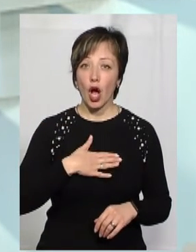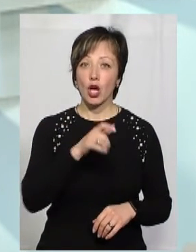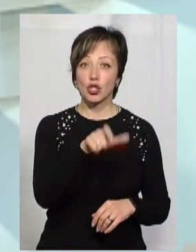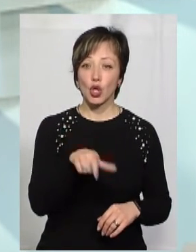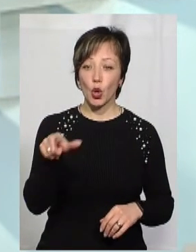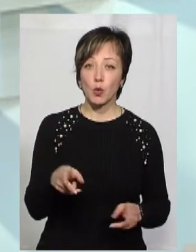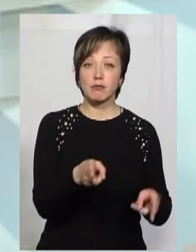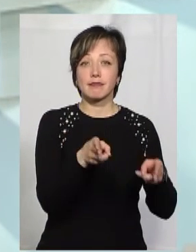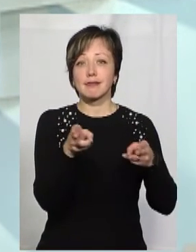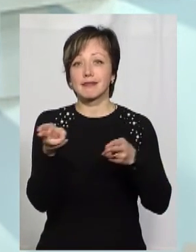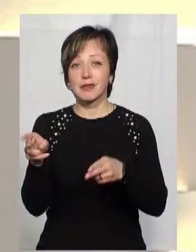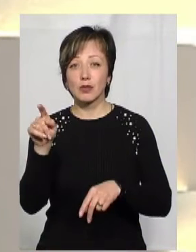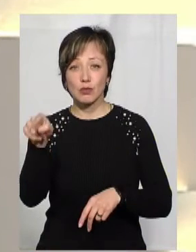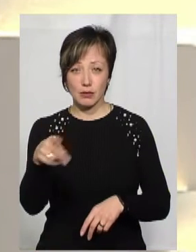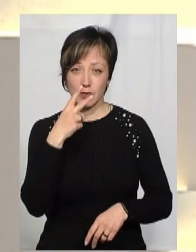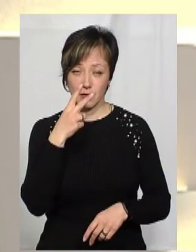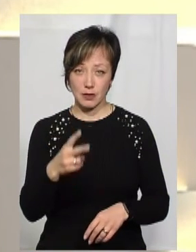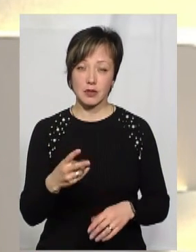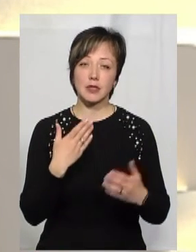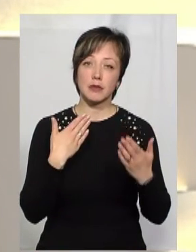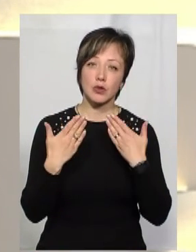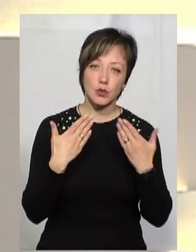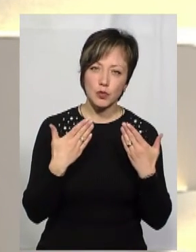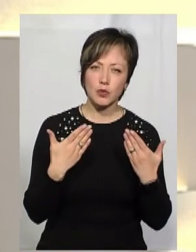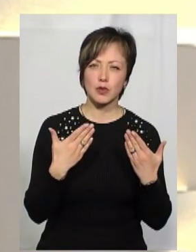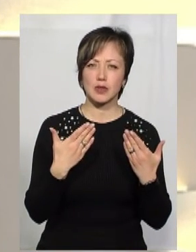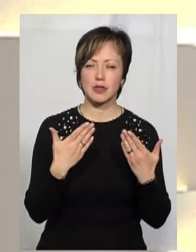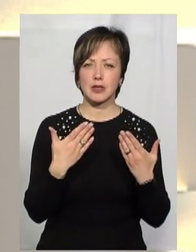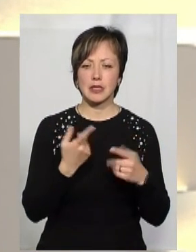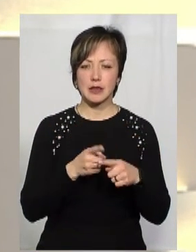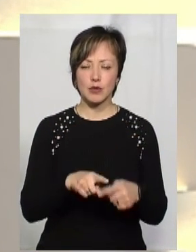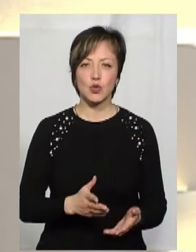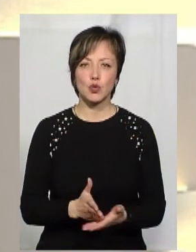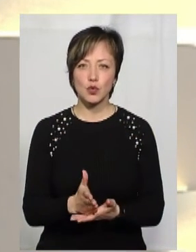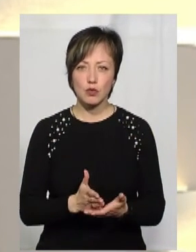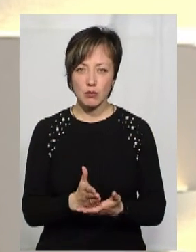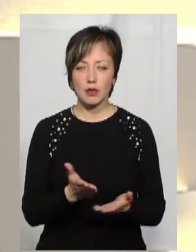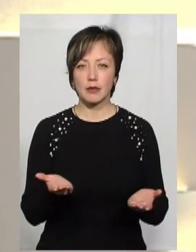люди їздять туди. Ми спілкуємося гарно з тими службами,